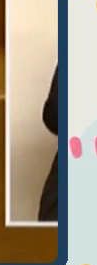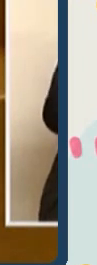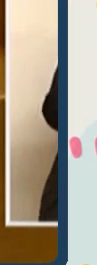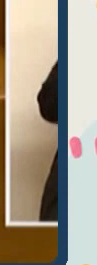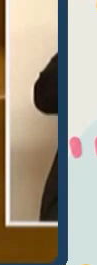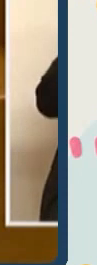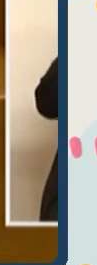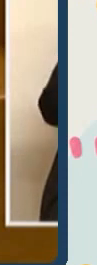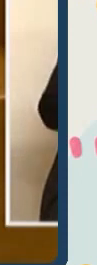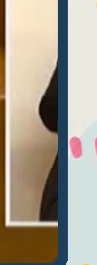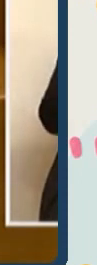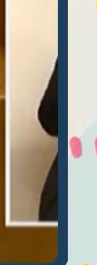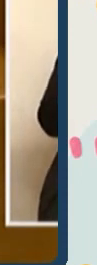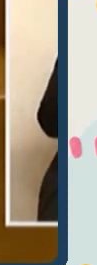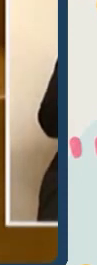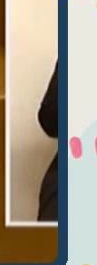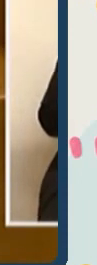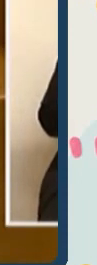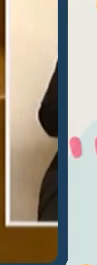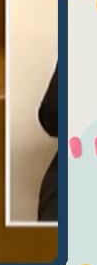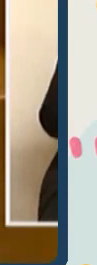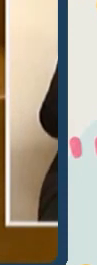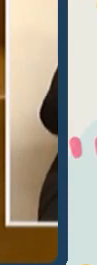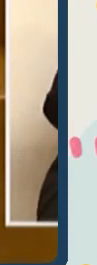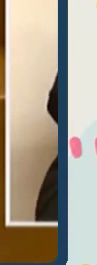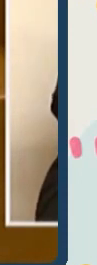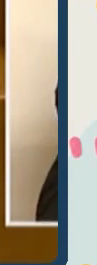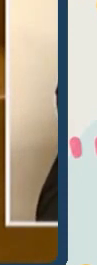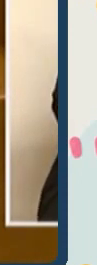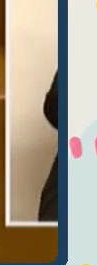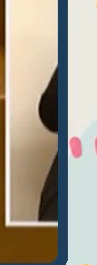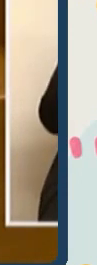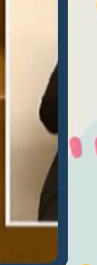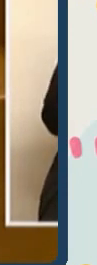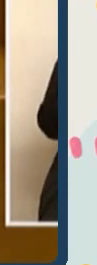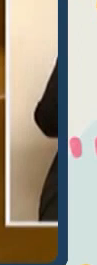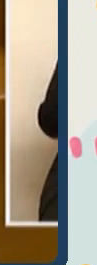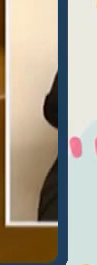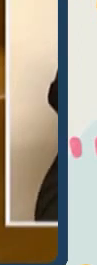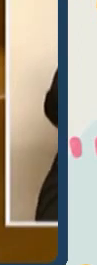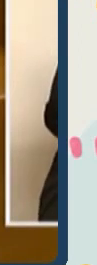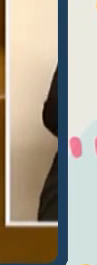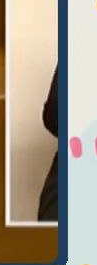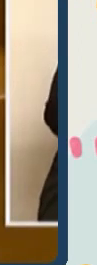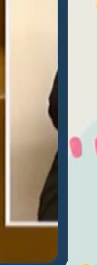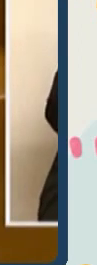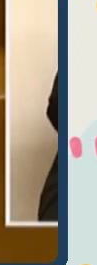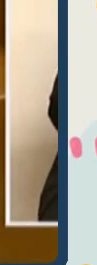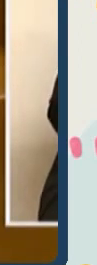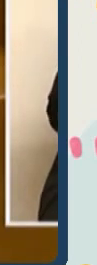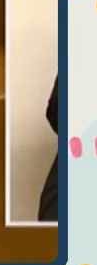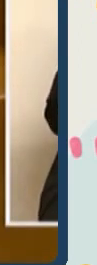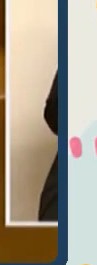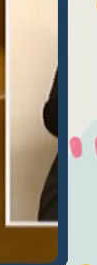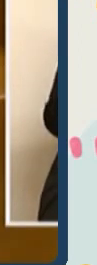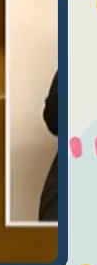clar, recordem, Rebeca Torroda ha estat també molt contundent a les tres sessions de control. Avui és la darrera,